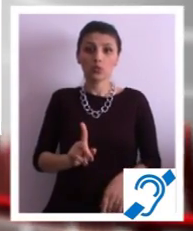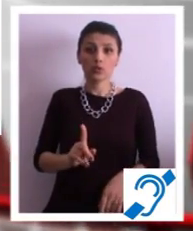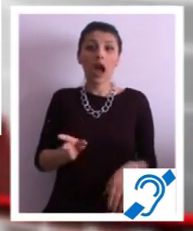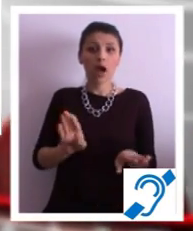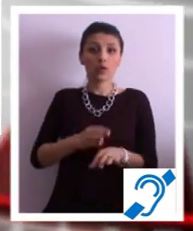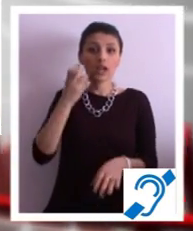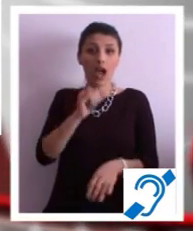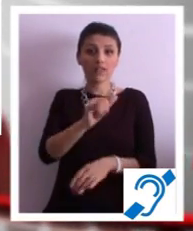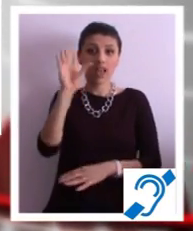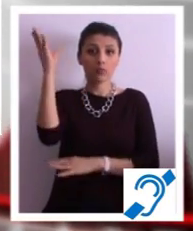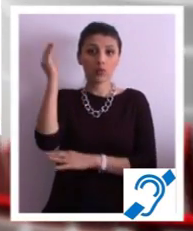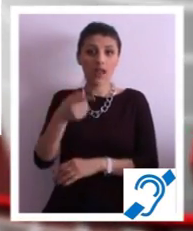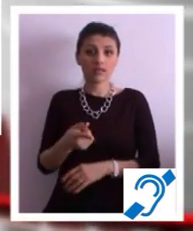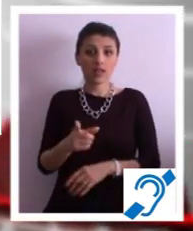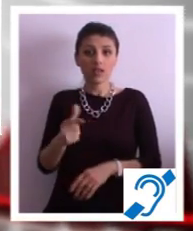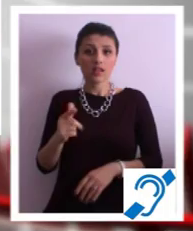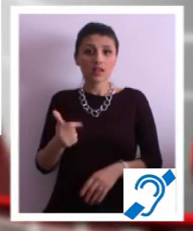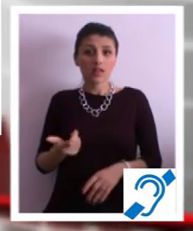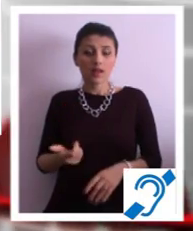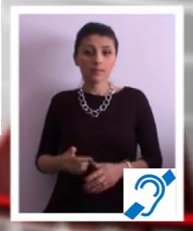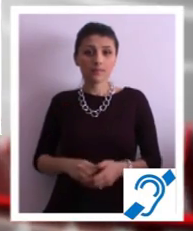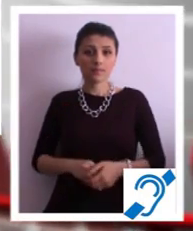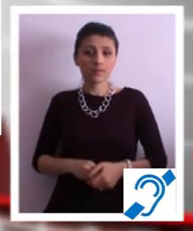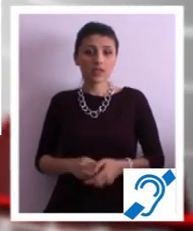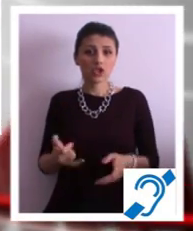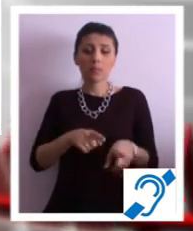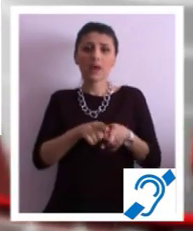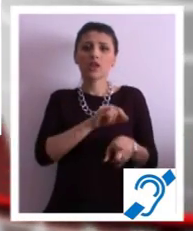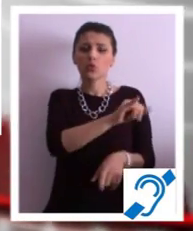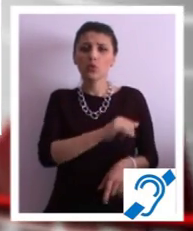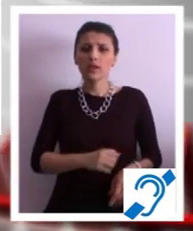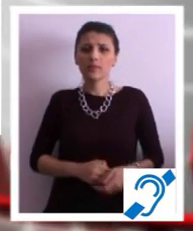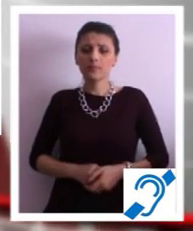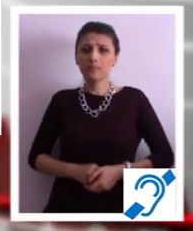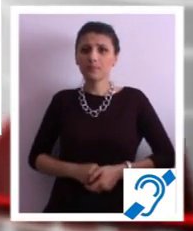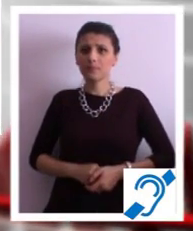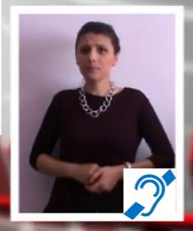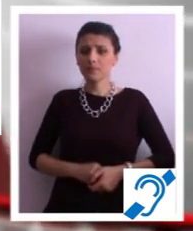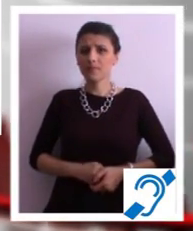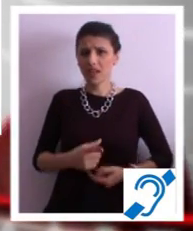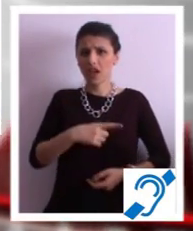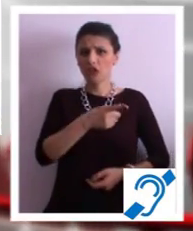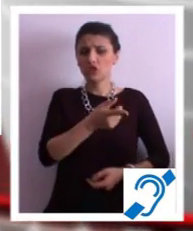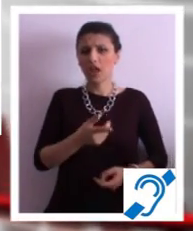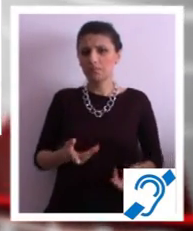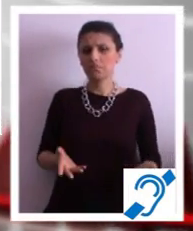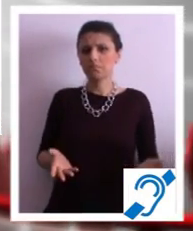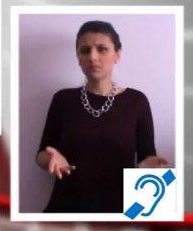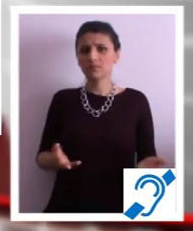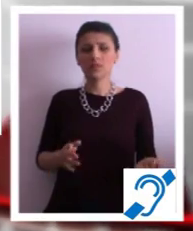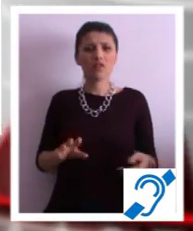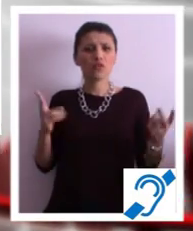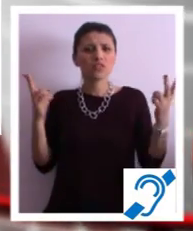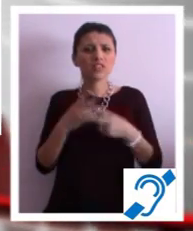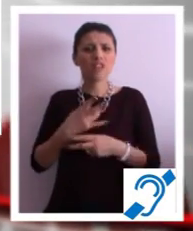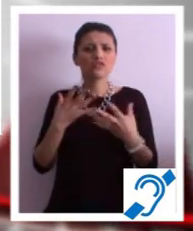a murit când a venit echipajul? Da. Și prietenul lui? Era cel pace. A avut viteză?